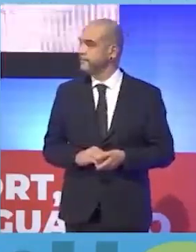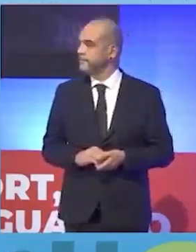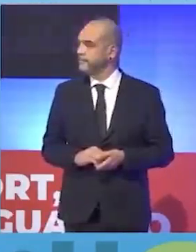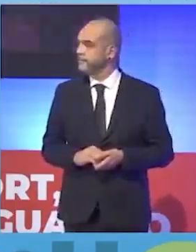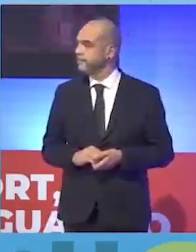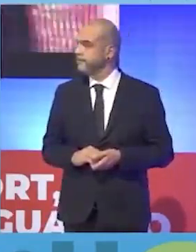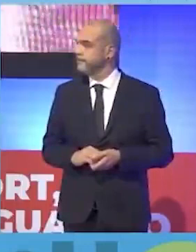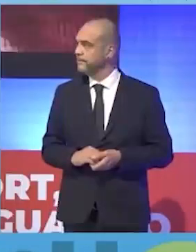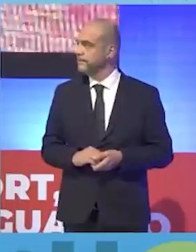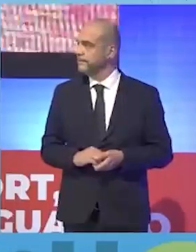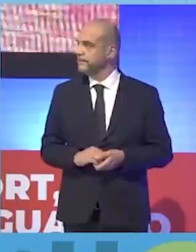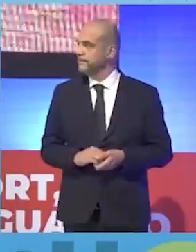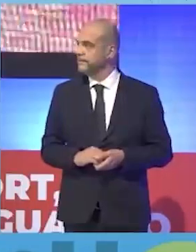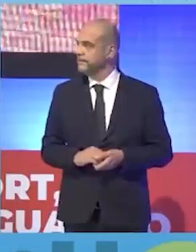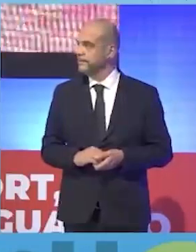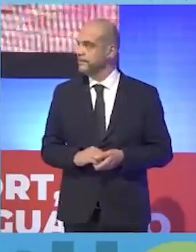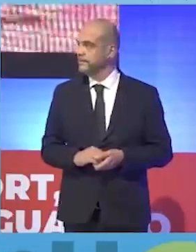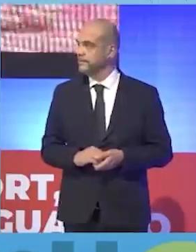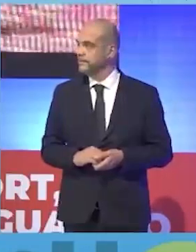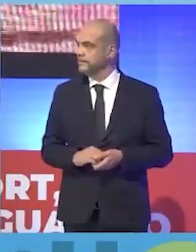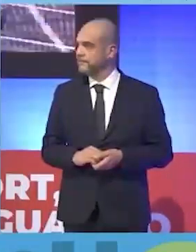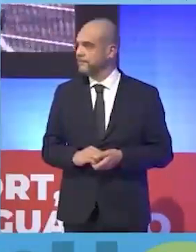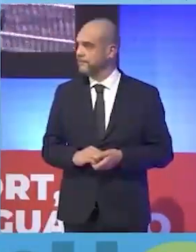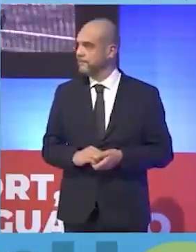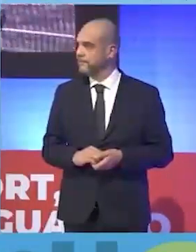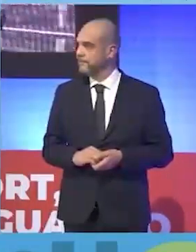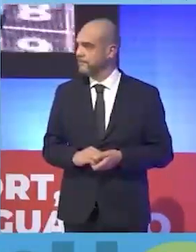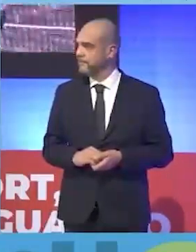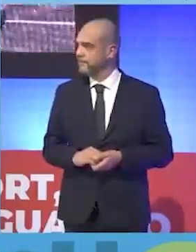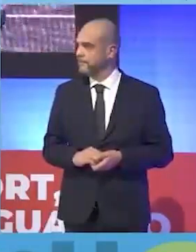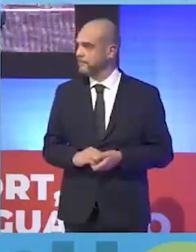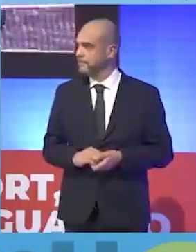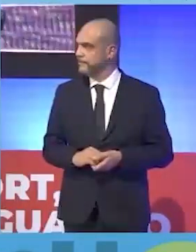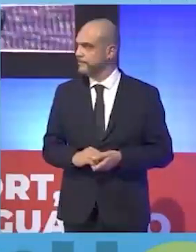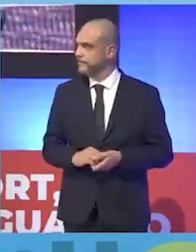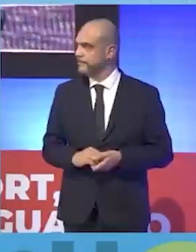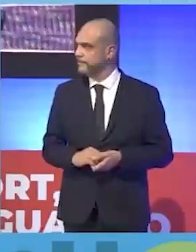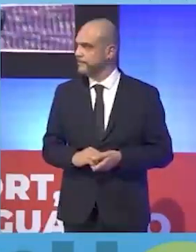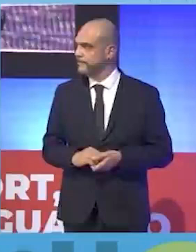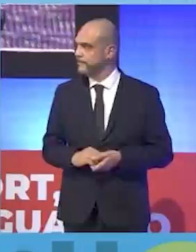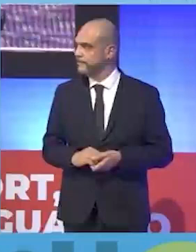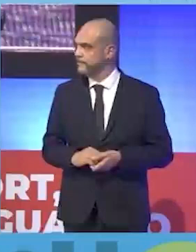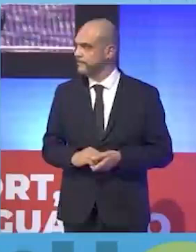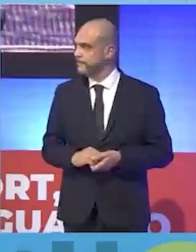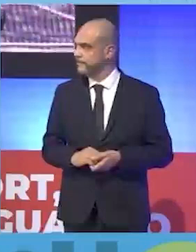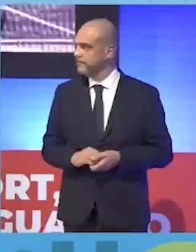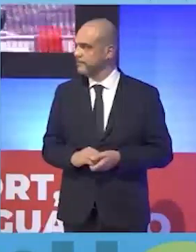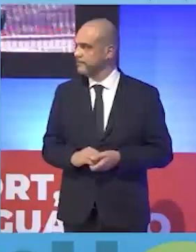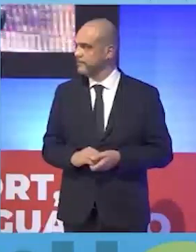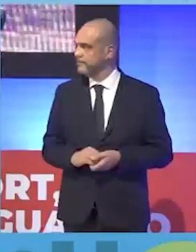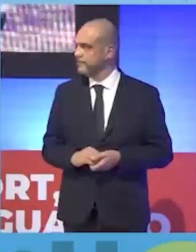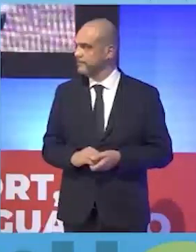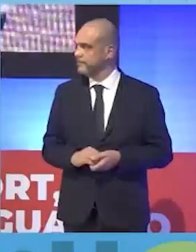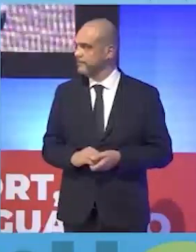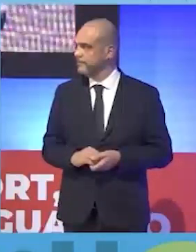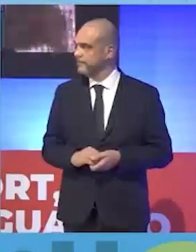away. Lowe is flashing home as we thought she would. Caironi wins, and it's 14.98 from Lowe,